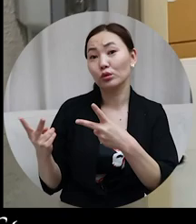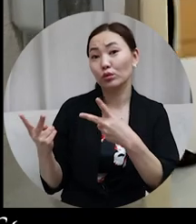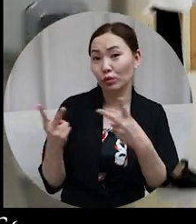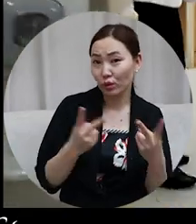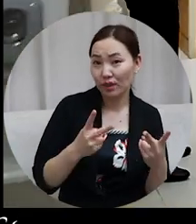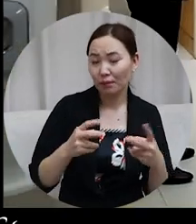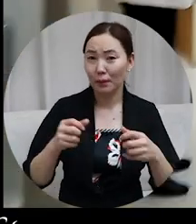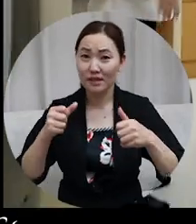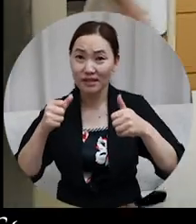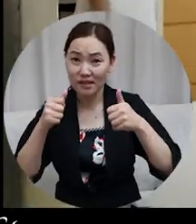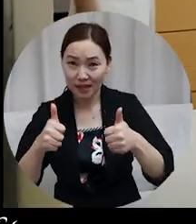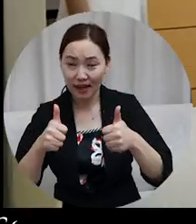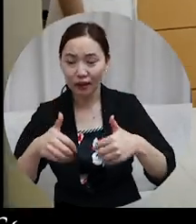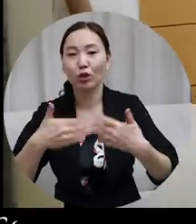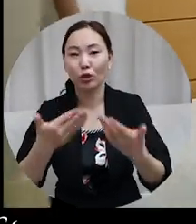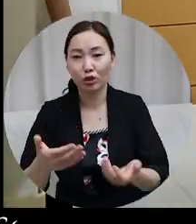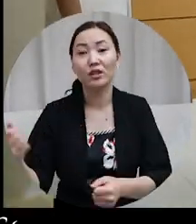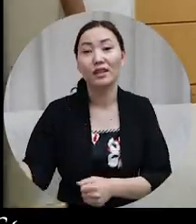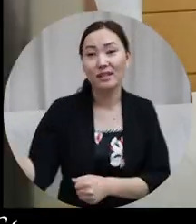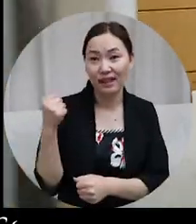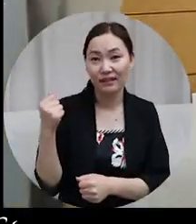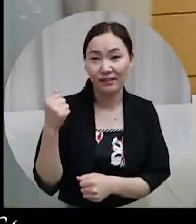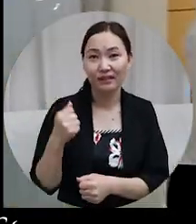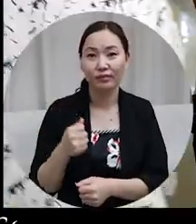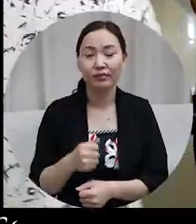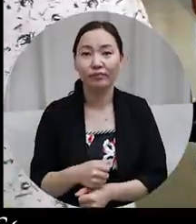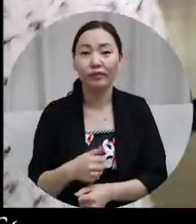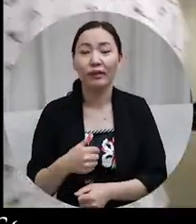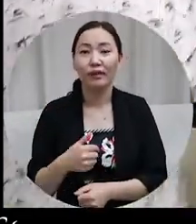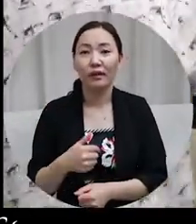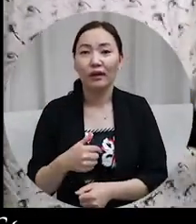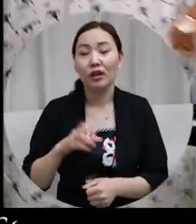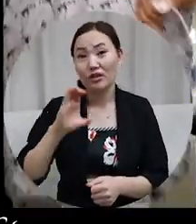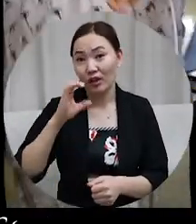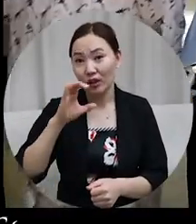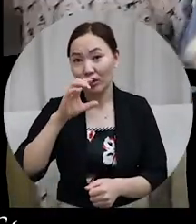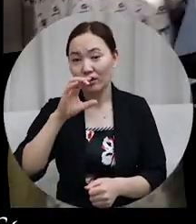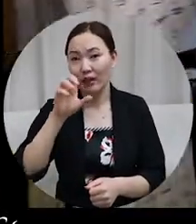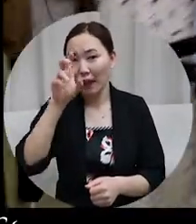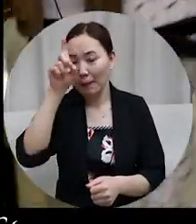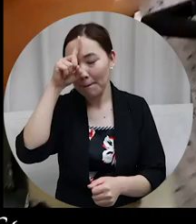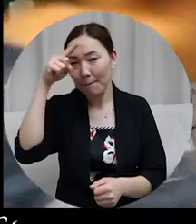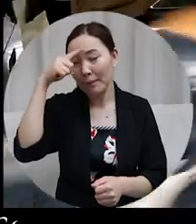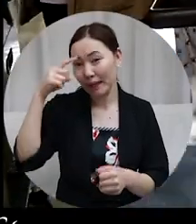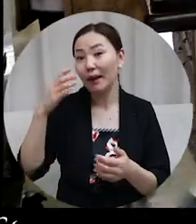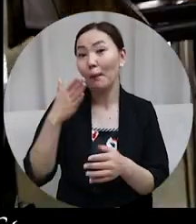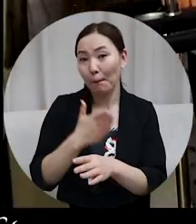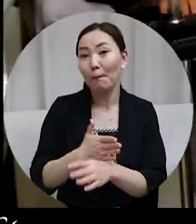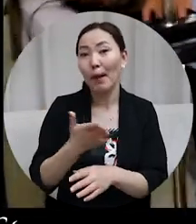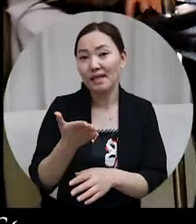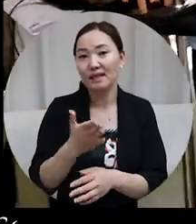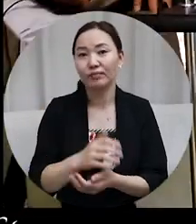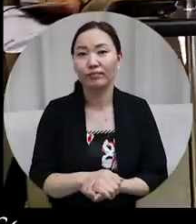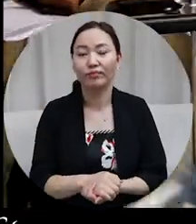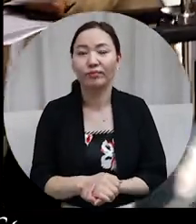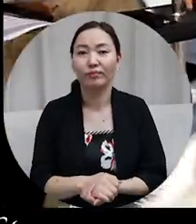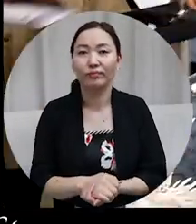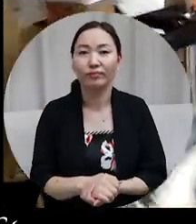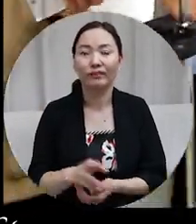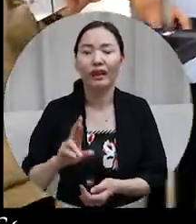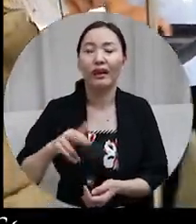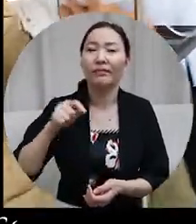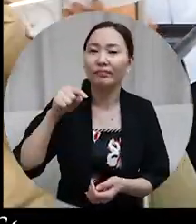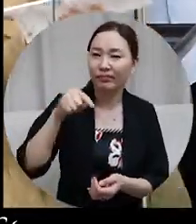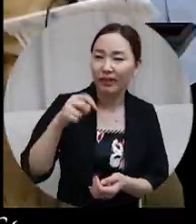эрүүл мэндийн эмчилгээ үйлчлэгэний одоо бүр ингээд шатлалын одоо дээцэгтэн ч гэдэг юм уу тийм эмнэлэг байсан. Тэгээд